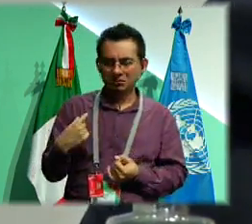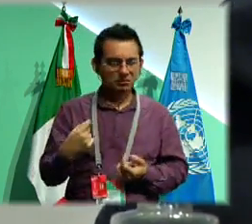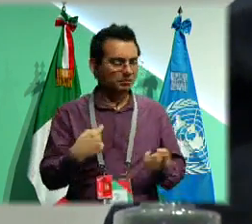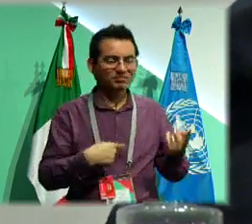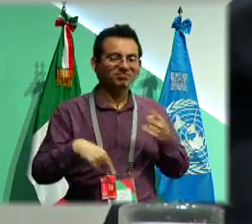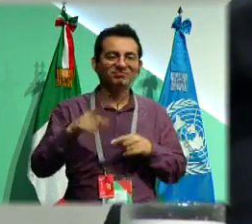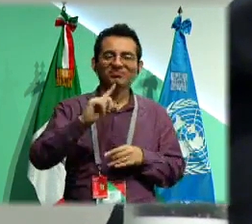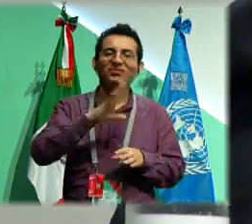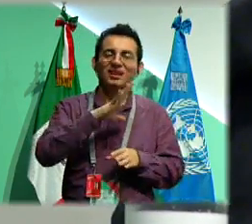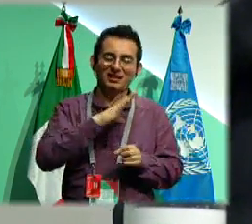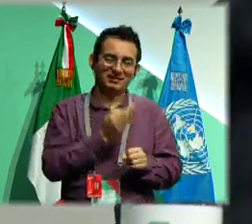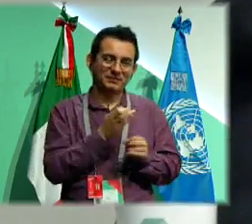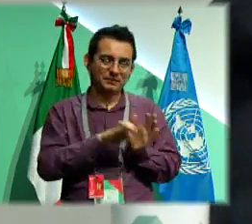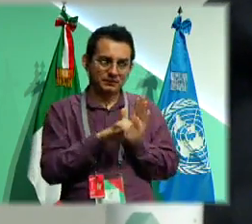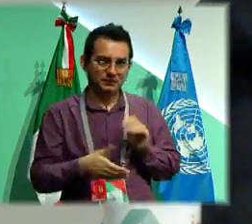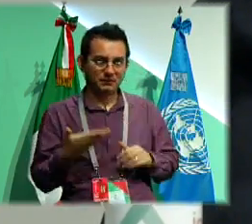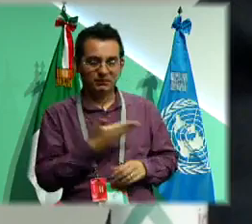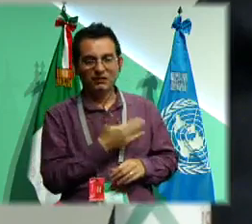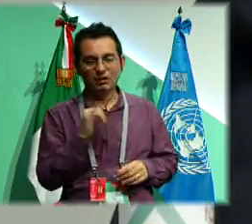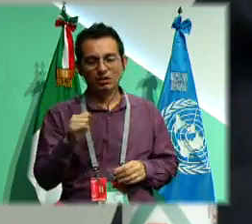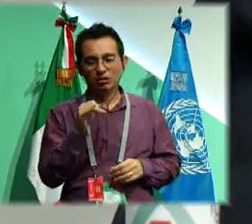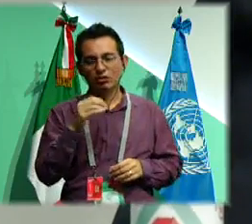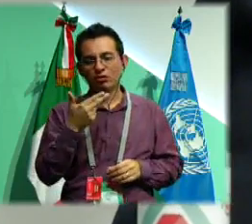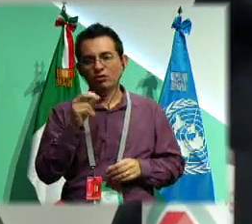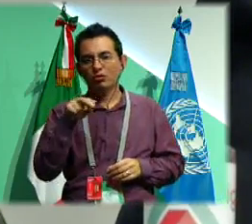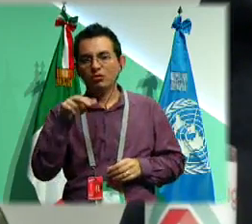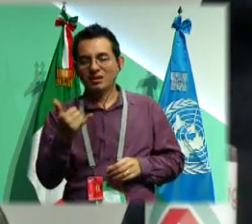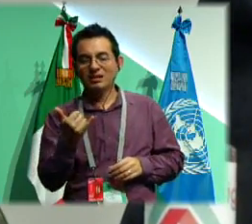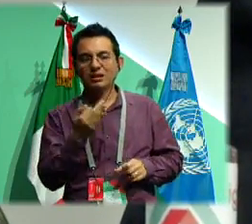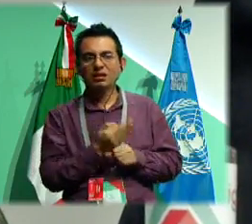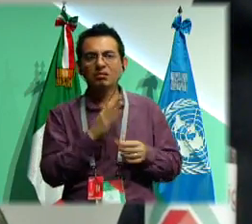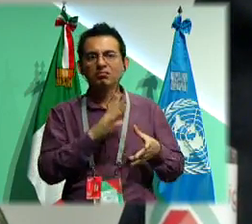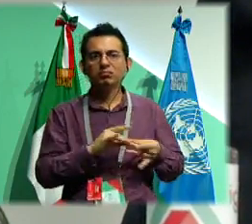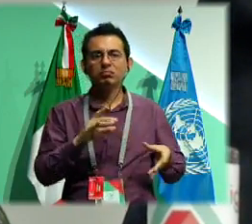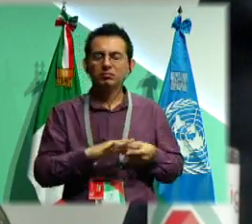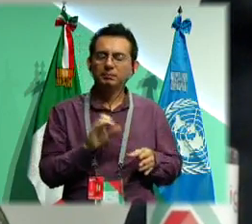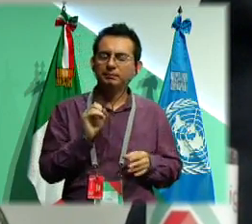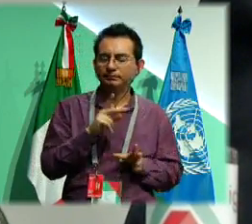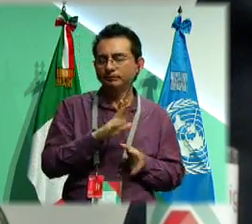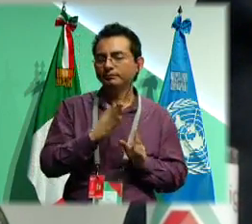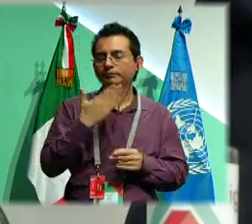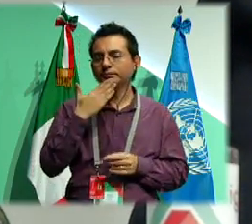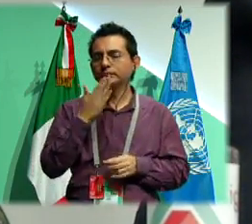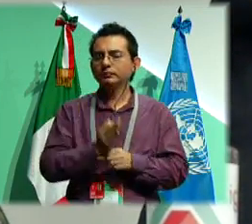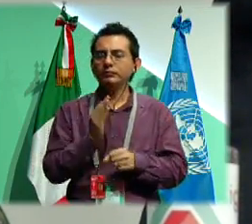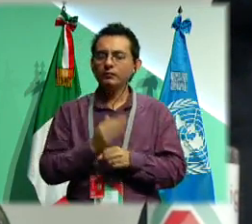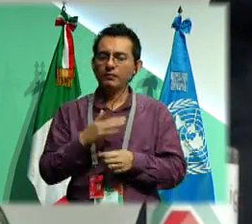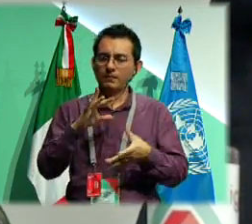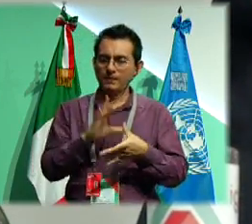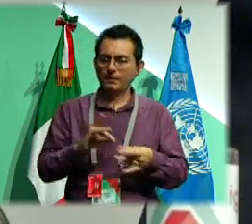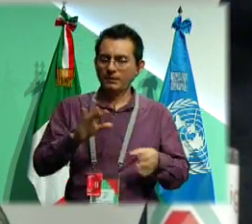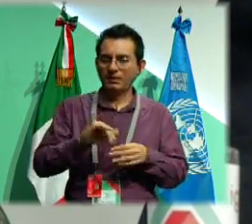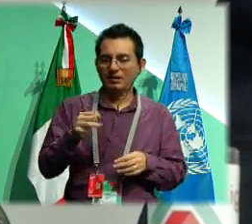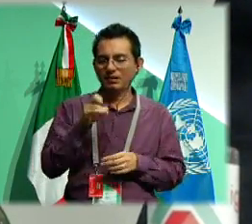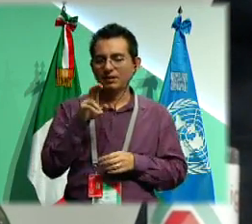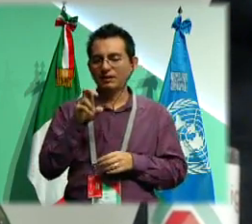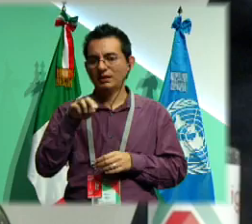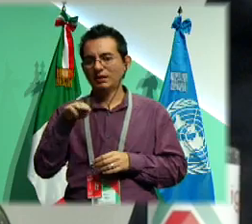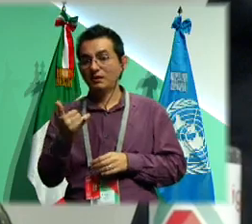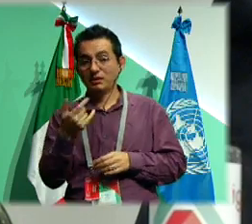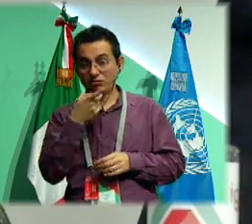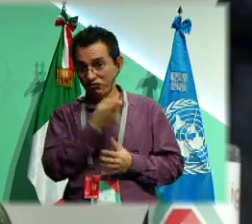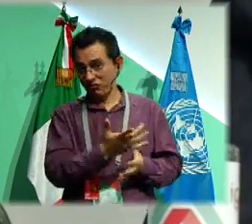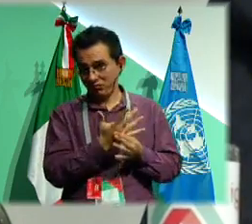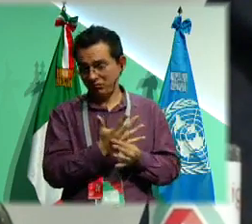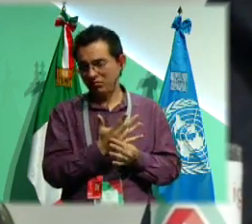très nouveau dans toutes les interventions. La question sur la sécurité, je crois que ce qu'a dit Jérémy,